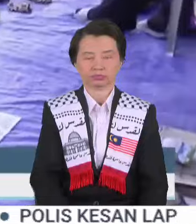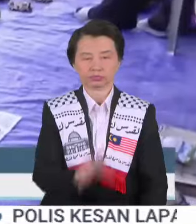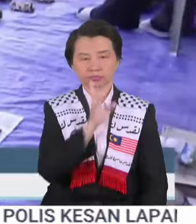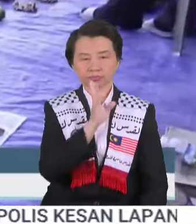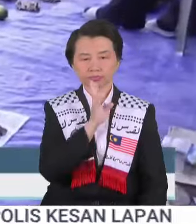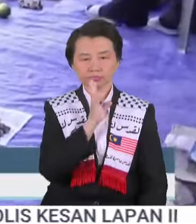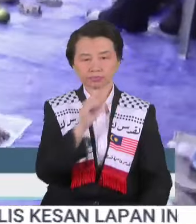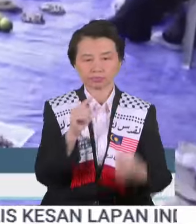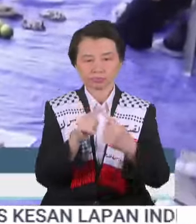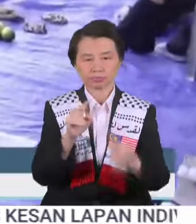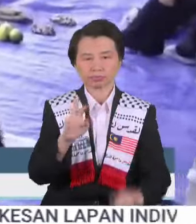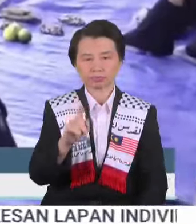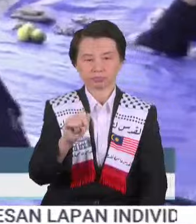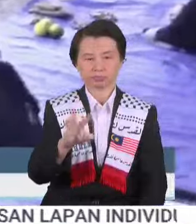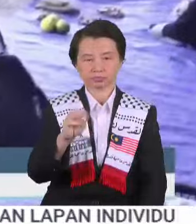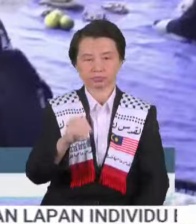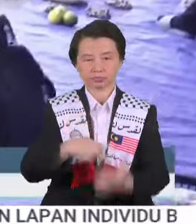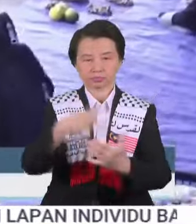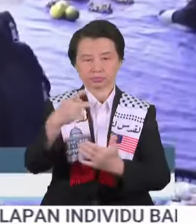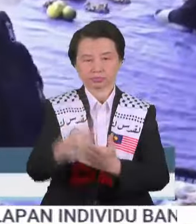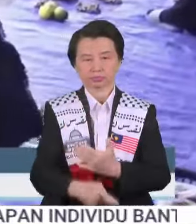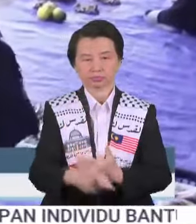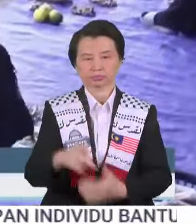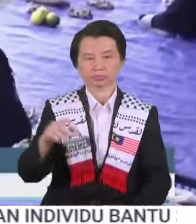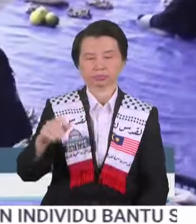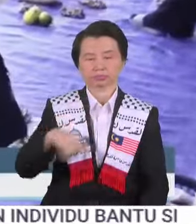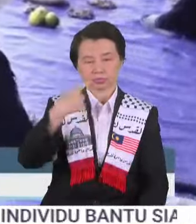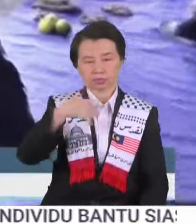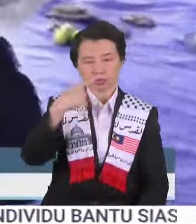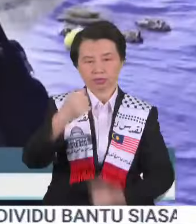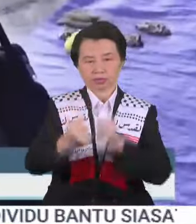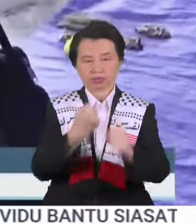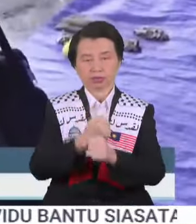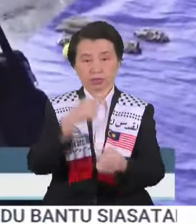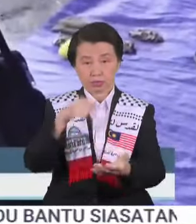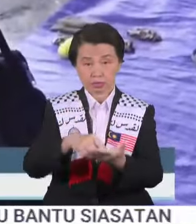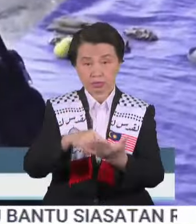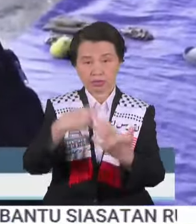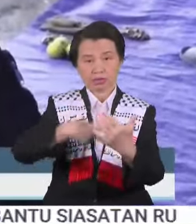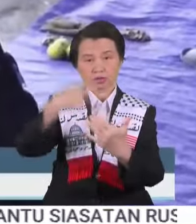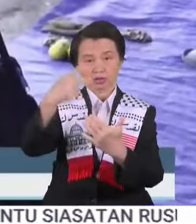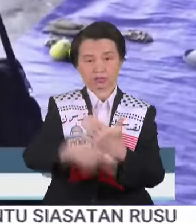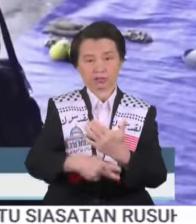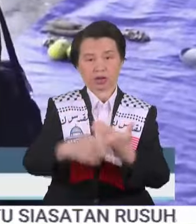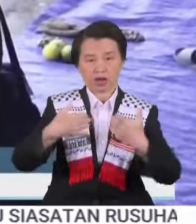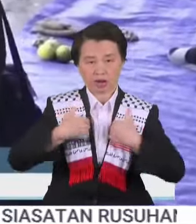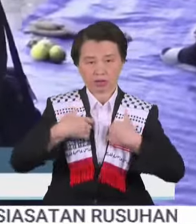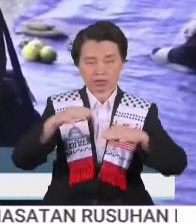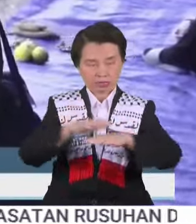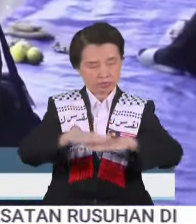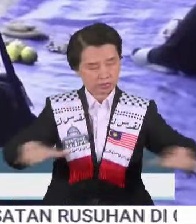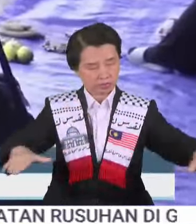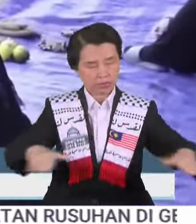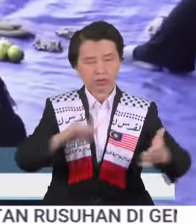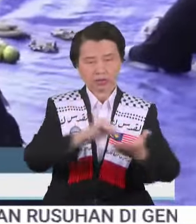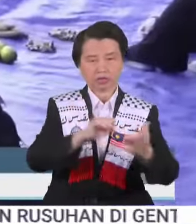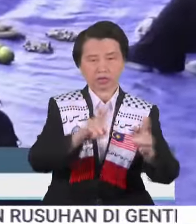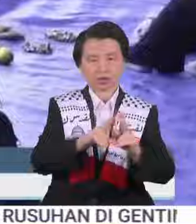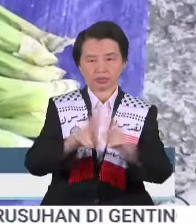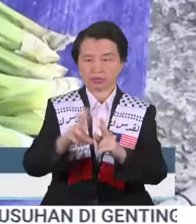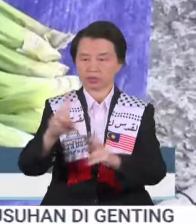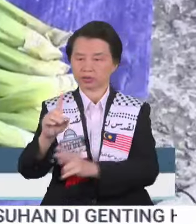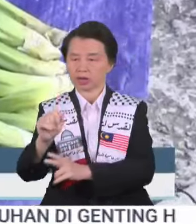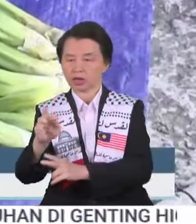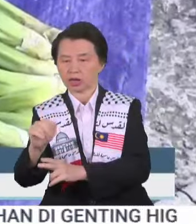Bercakap kepada RTM, penaung program Hashim Jamat berkata tahun ini program tersebut diadakan di tapak asalnya di Kampung Darau